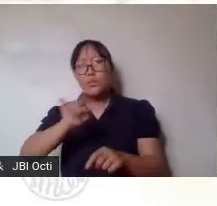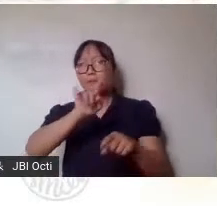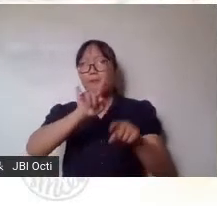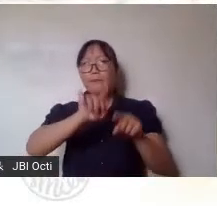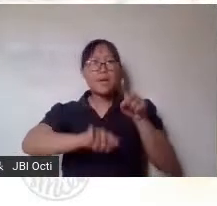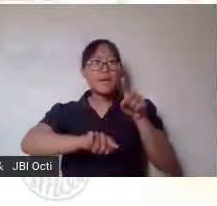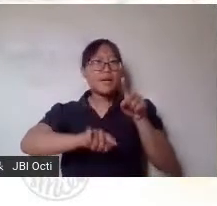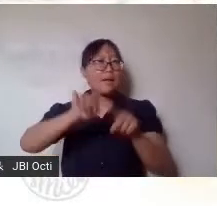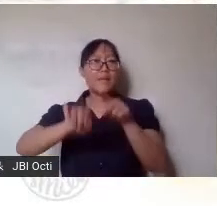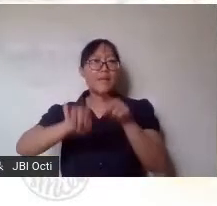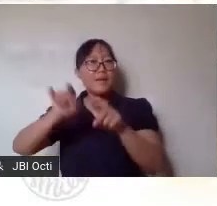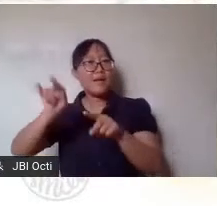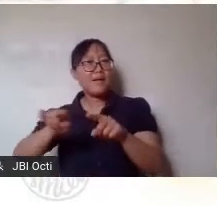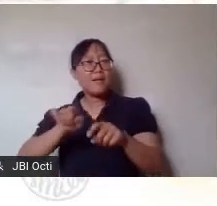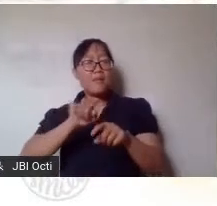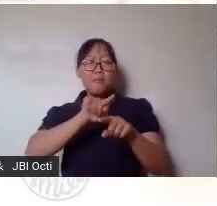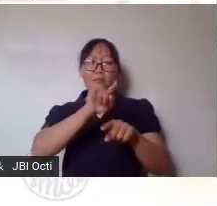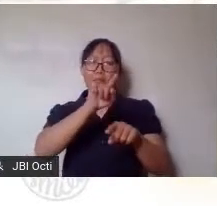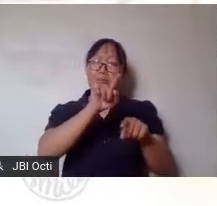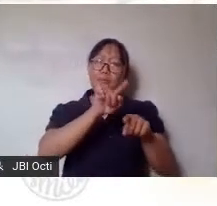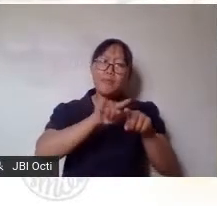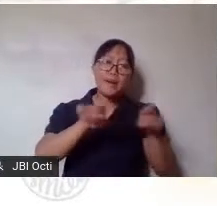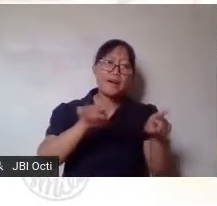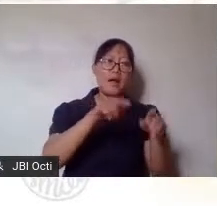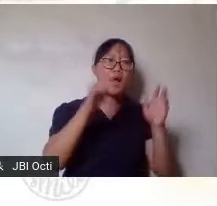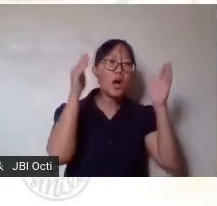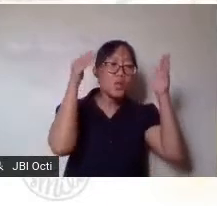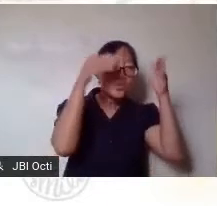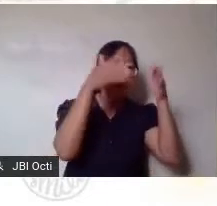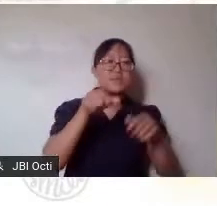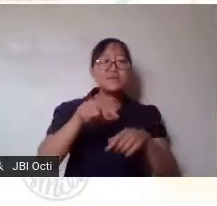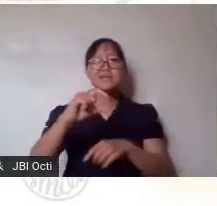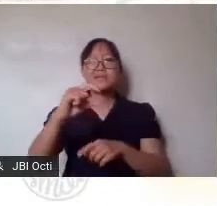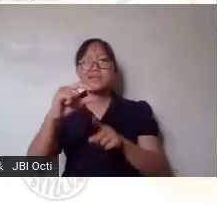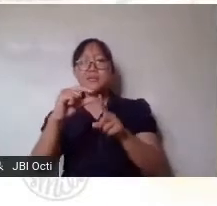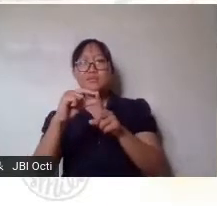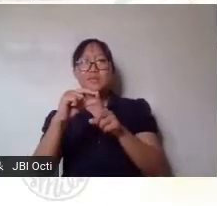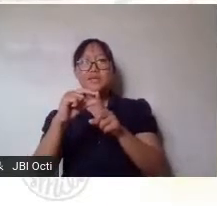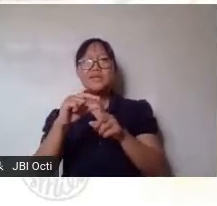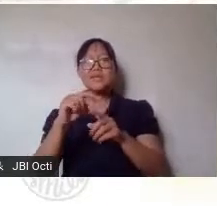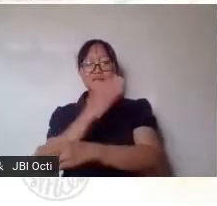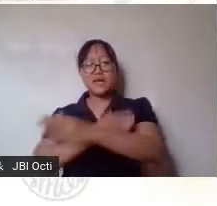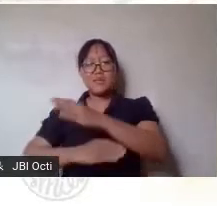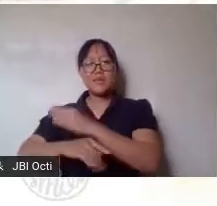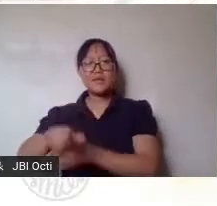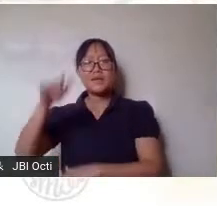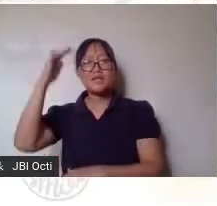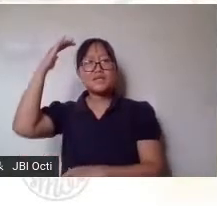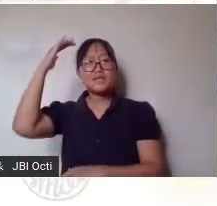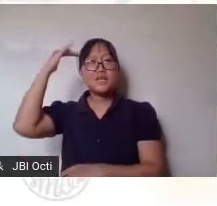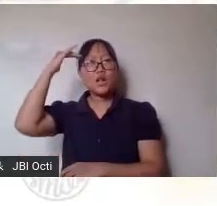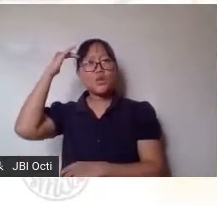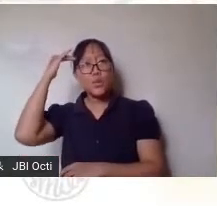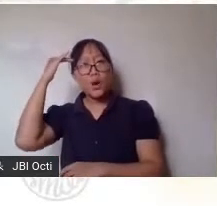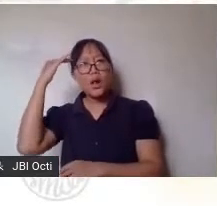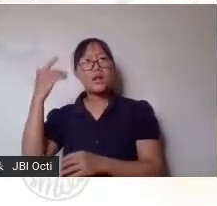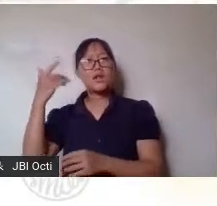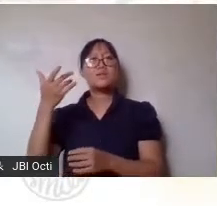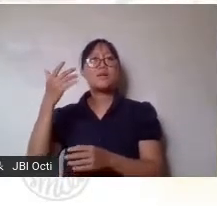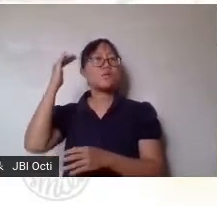autism spectrum disorder, cerebral palsy, disabilitas intelektual misalnya, dengan Down syndrome ya, nanti kita bahas